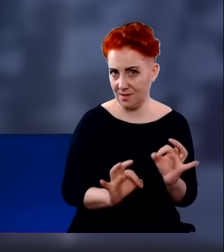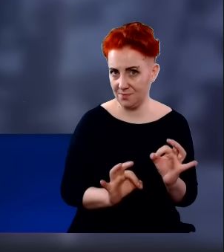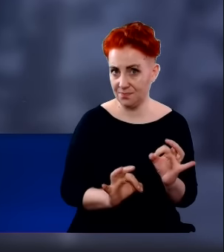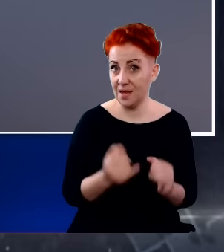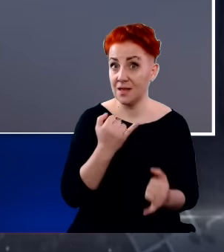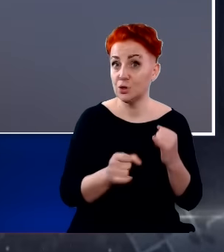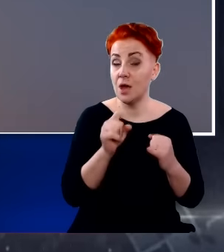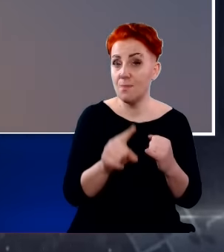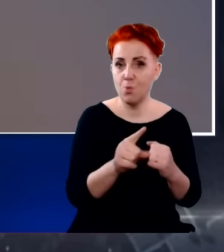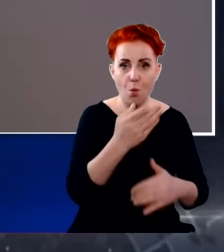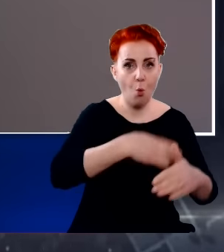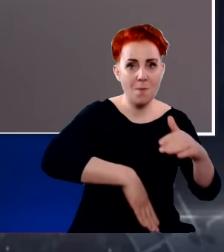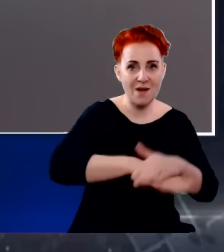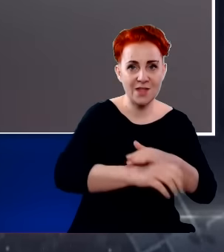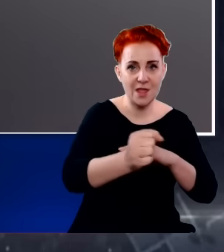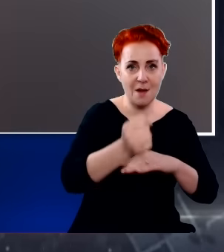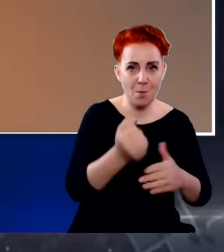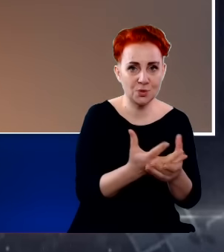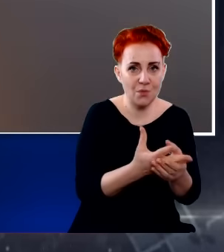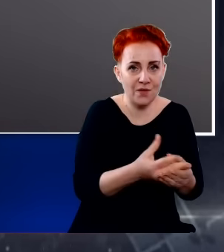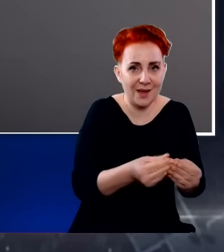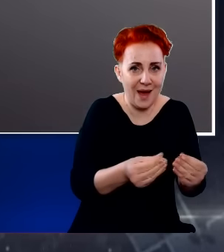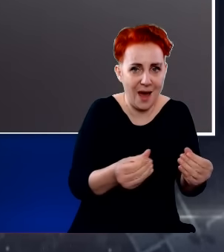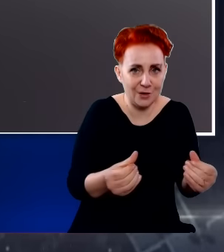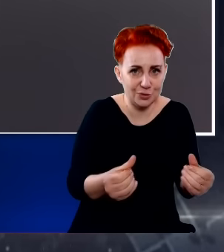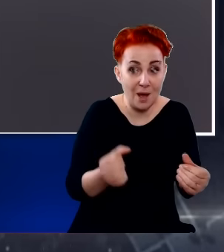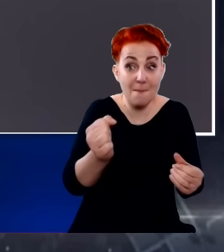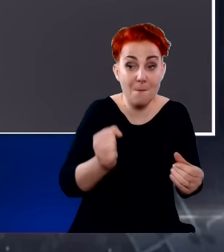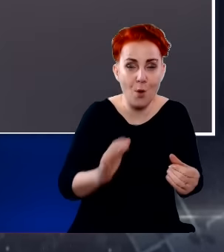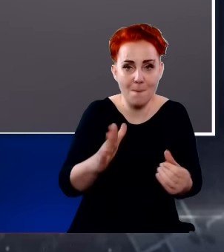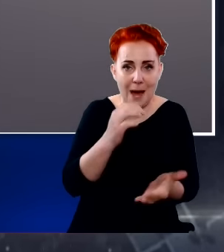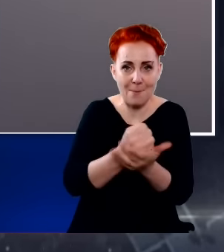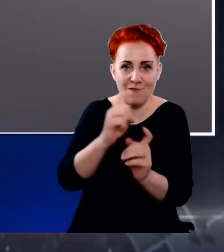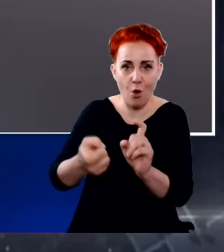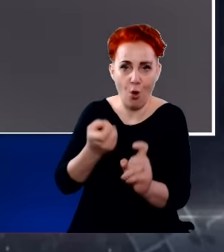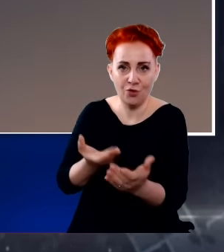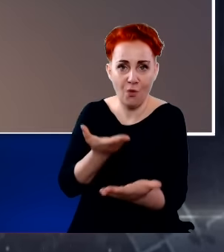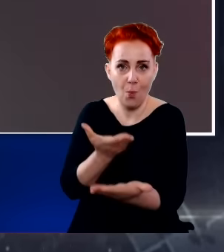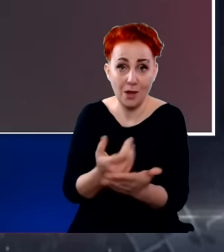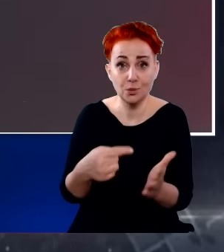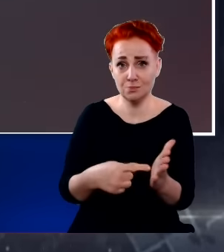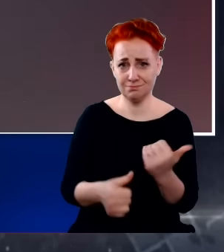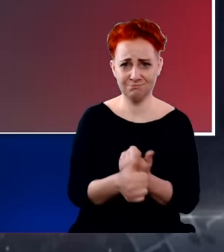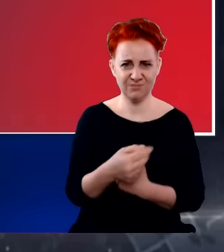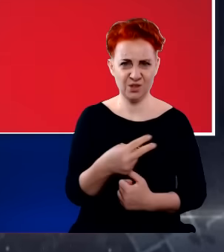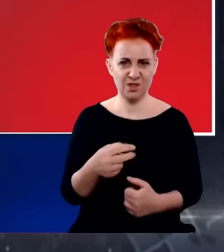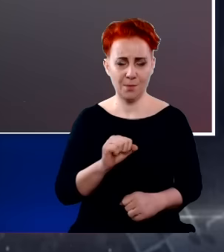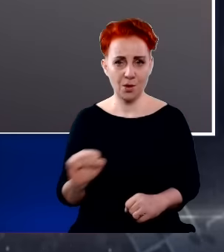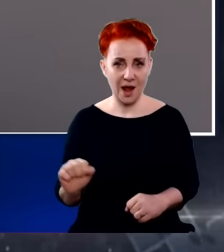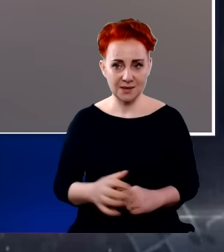w przypadku wygaszenia mandatu posłowie mają prawo do odwołania się. No, na tym polega demokracja. Dlatego